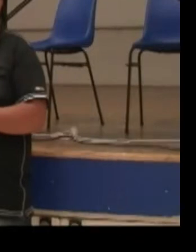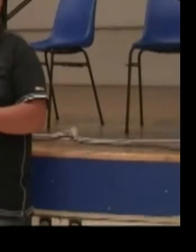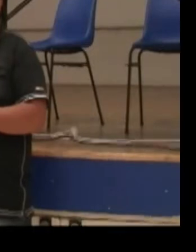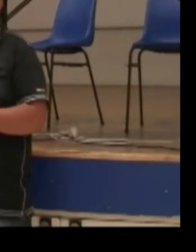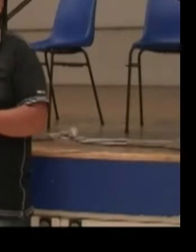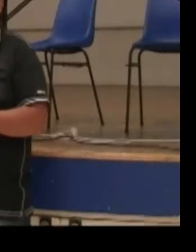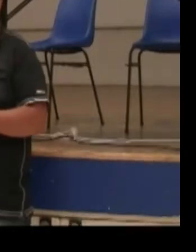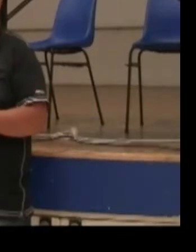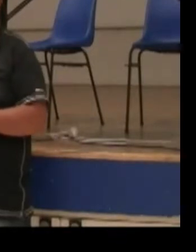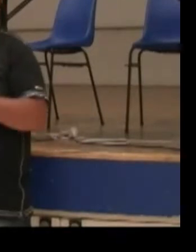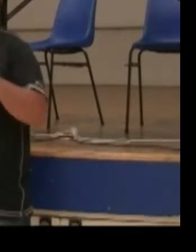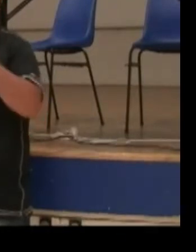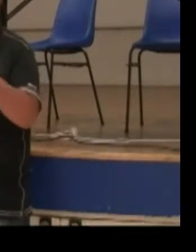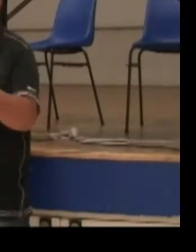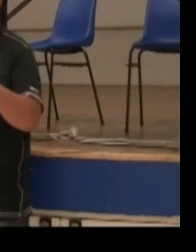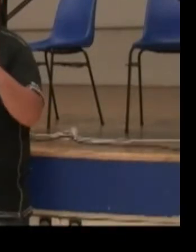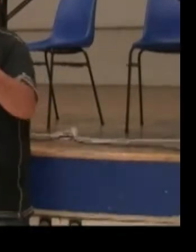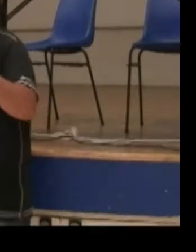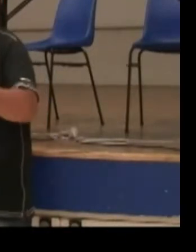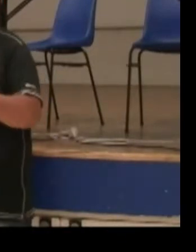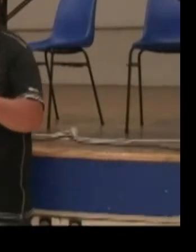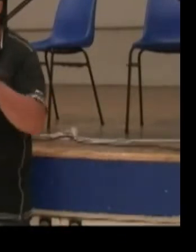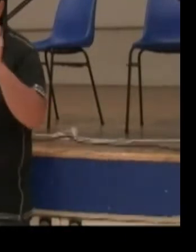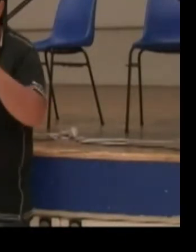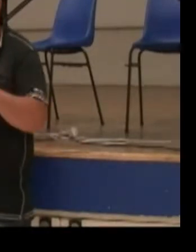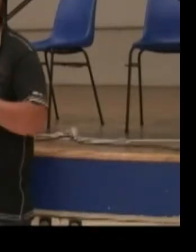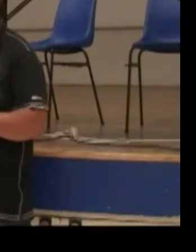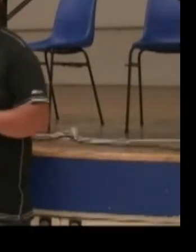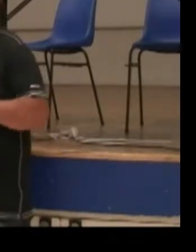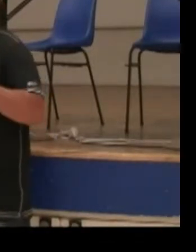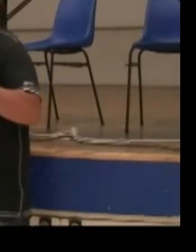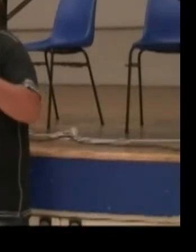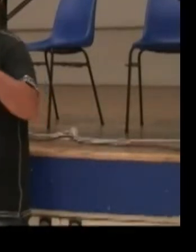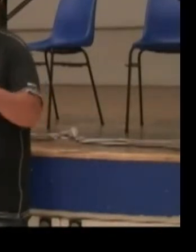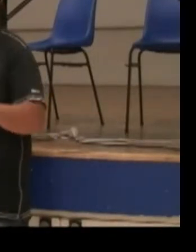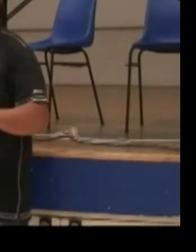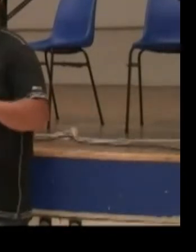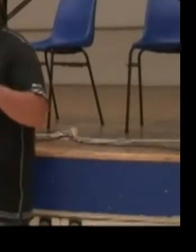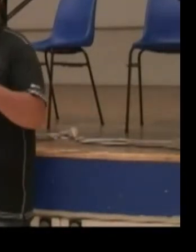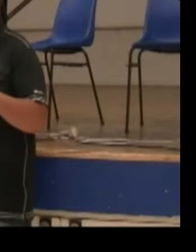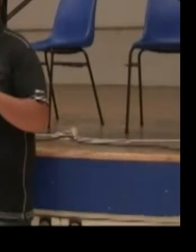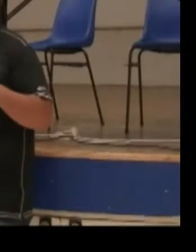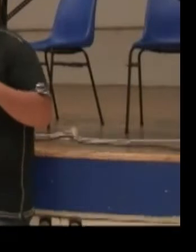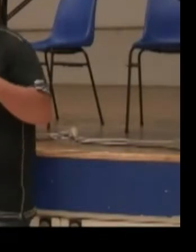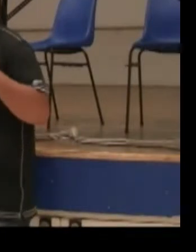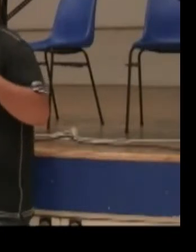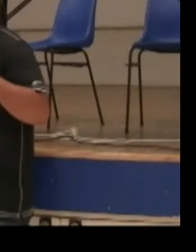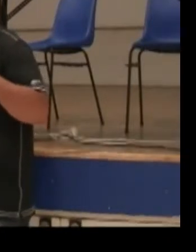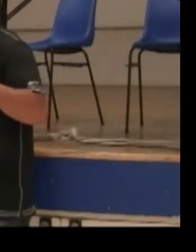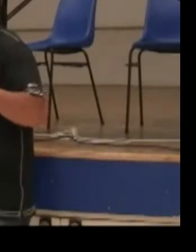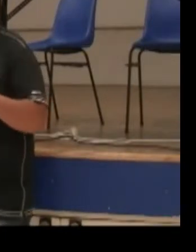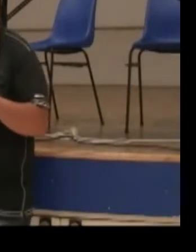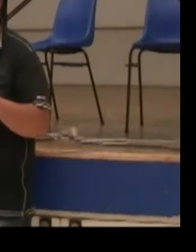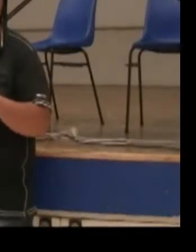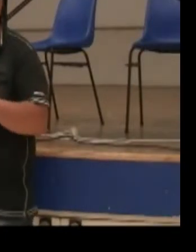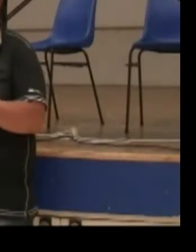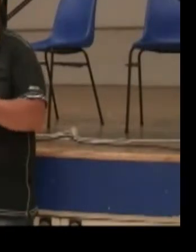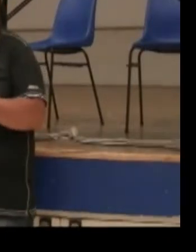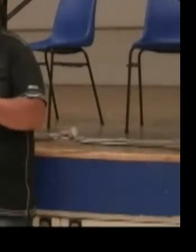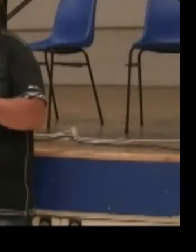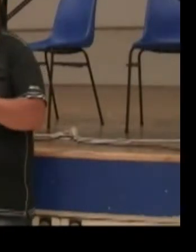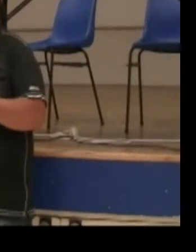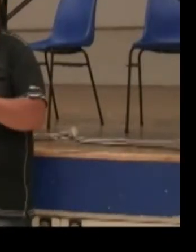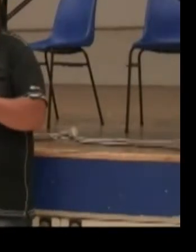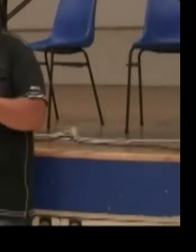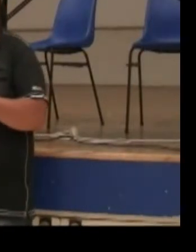parler de djihad. Dès que vous voulez parler de djihad, ça vous ravalez votre salive. Pourquoi? On va voir le sens du